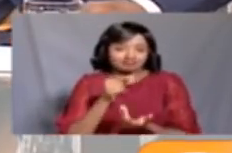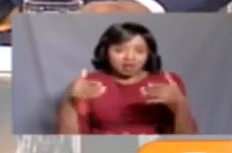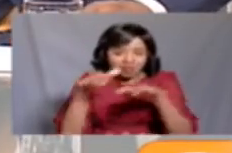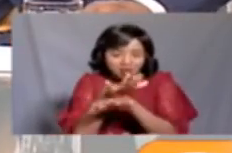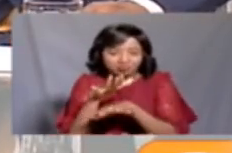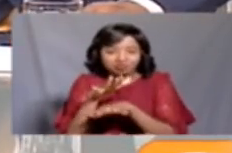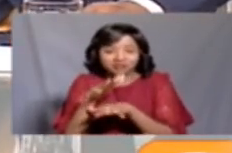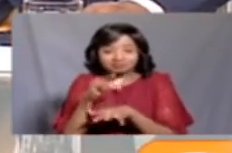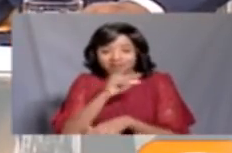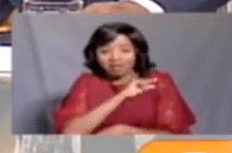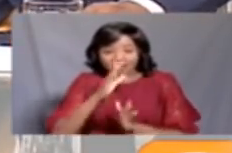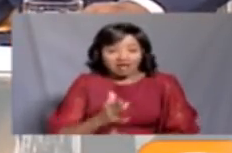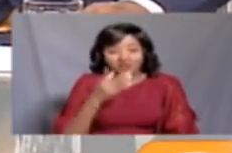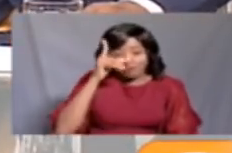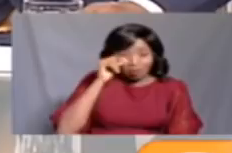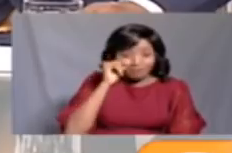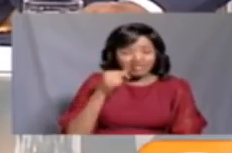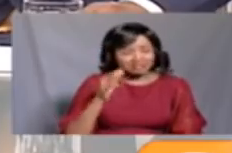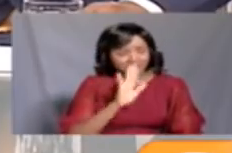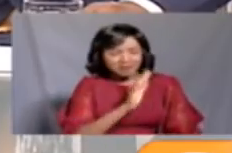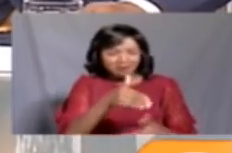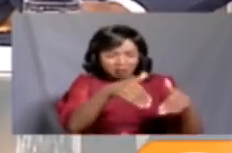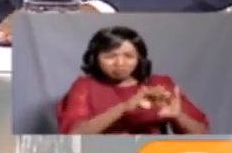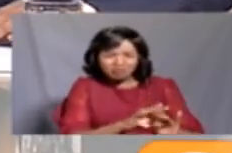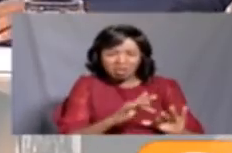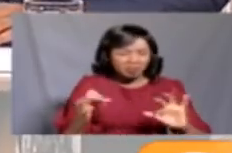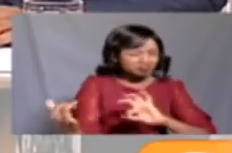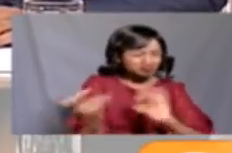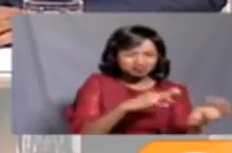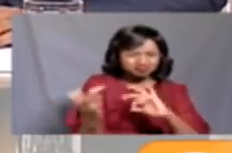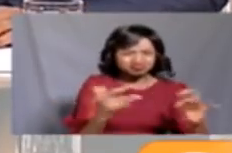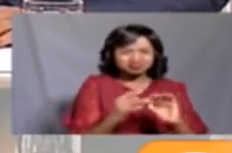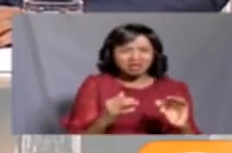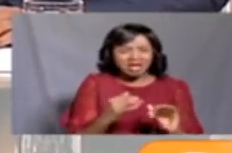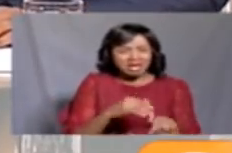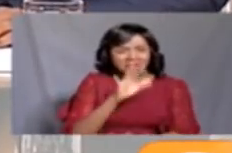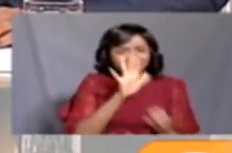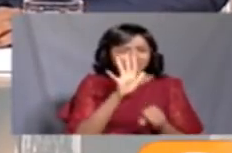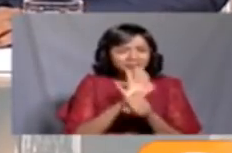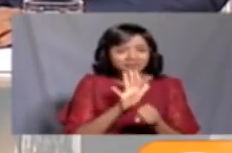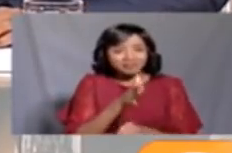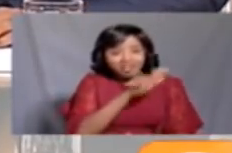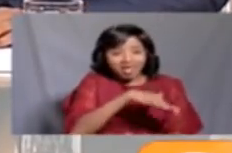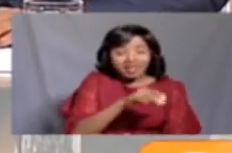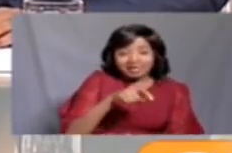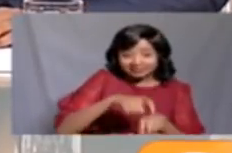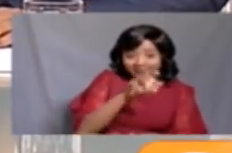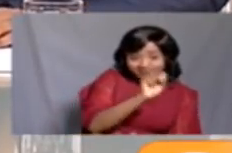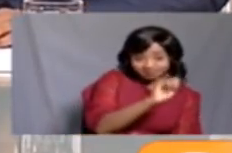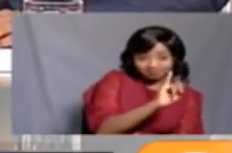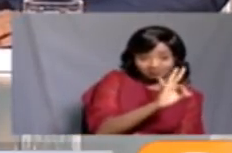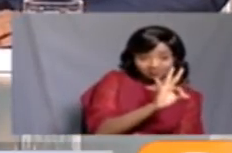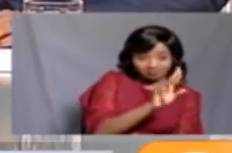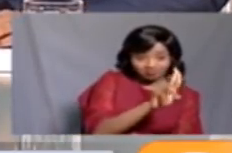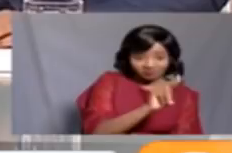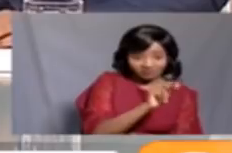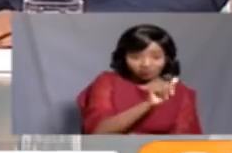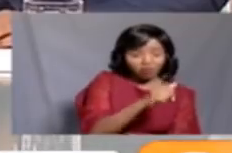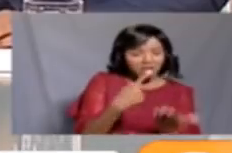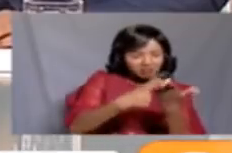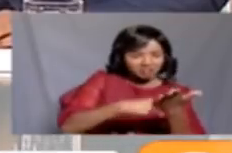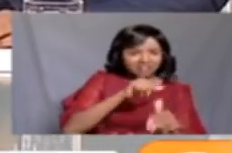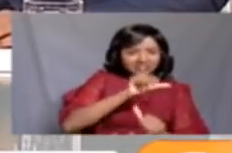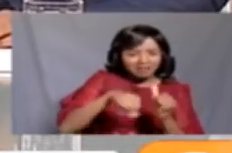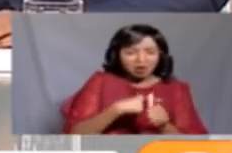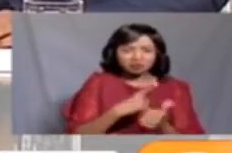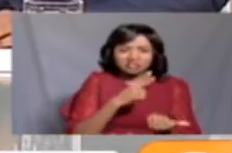Jumwa alitofautiana na katibu mkuu wa chama cha ODM Edwin Sifuna. Na Sifuna alipoanza kuzungumzia maswala ya uaminifu katika vyama,